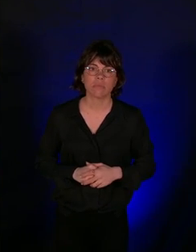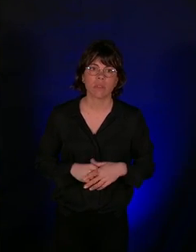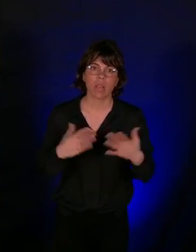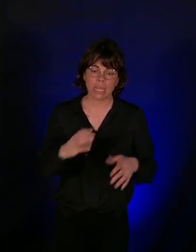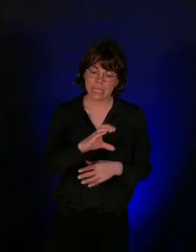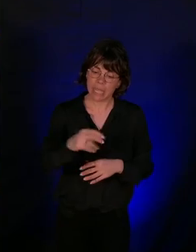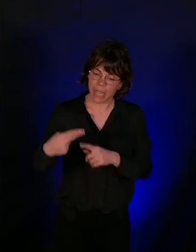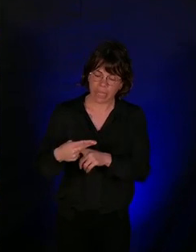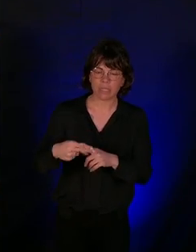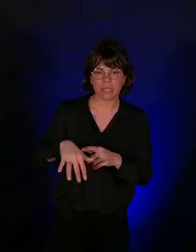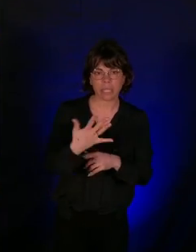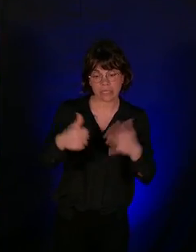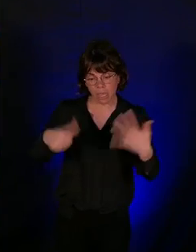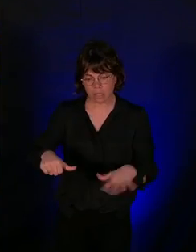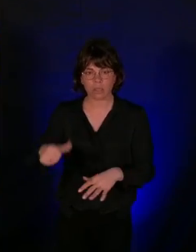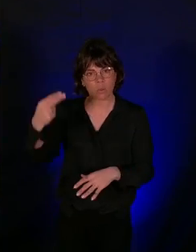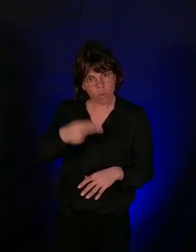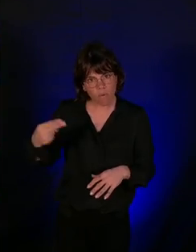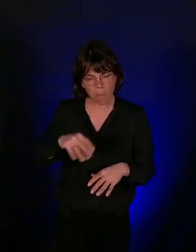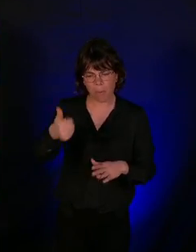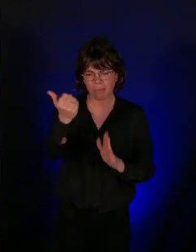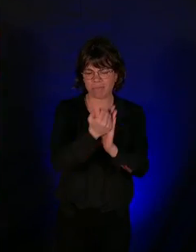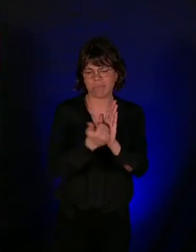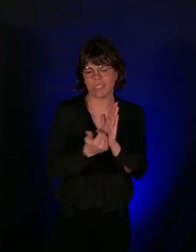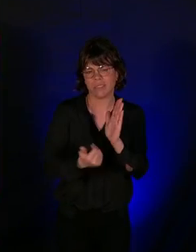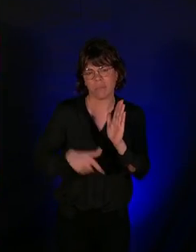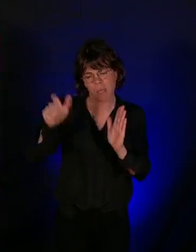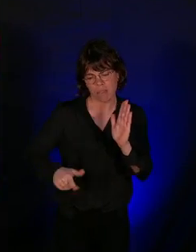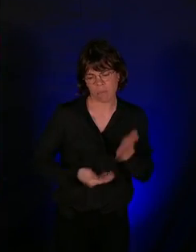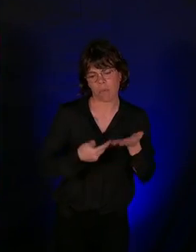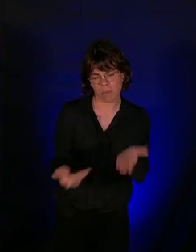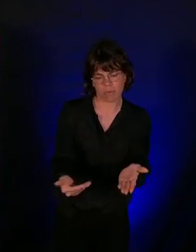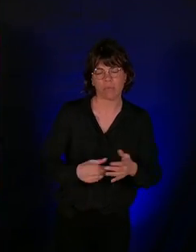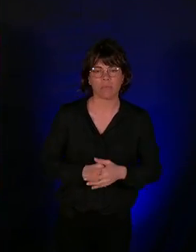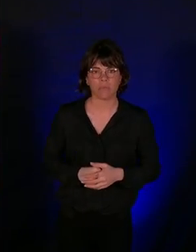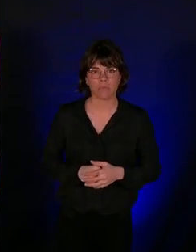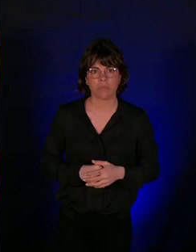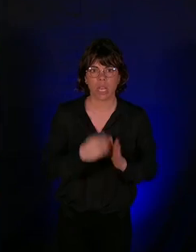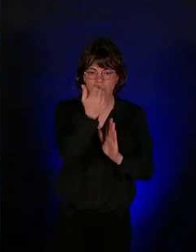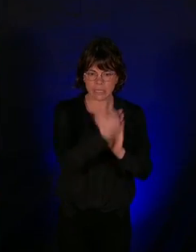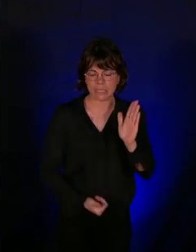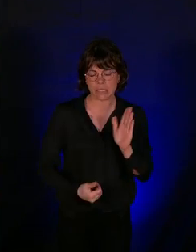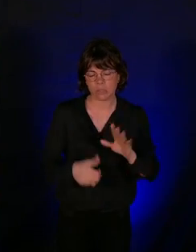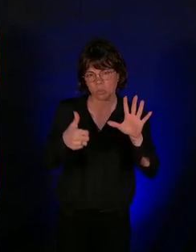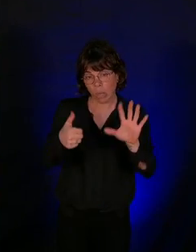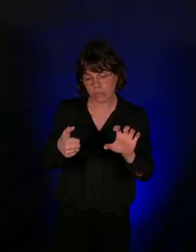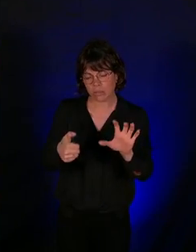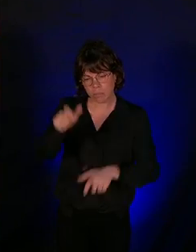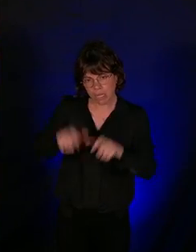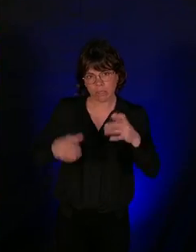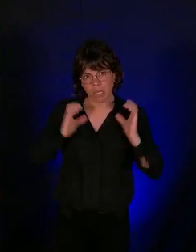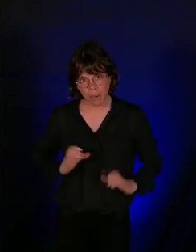du CCN des 15 et 16 novembre une première liste a été proposée une liste de 60 camarades pour la